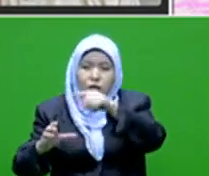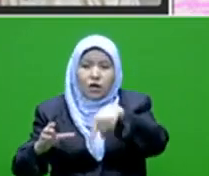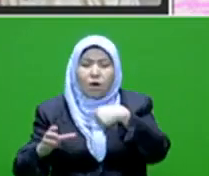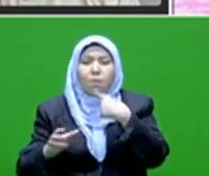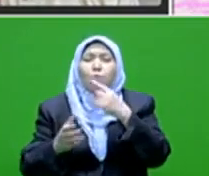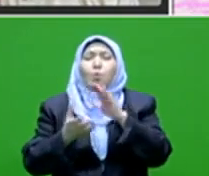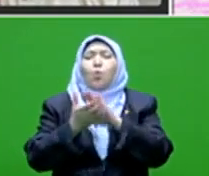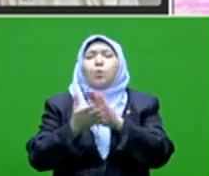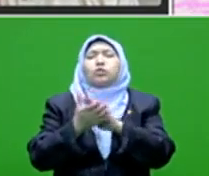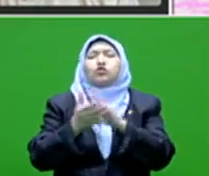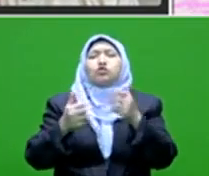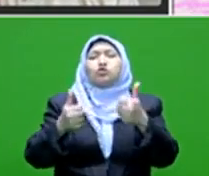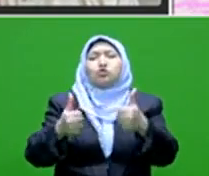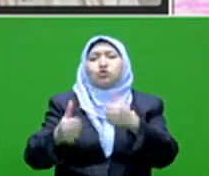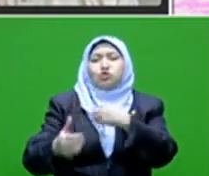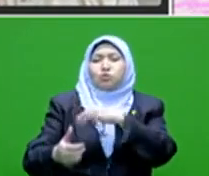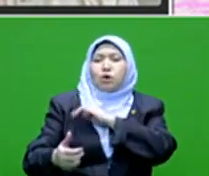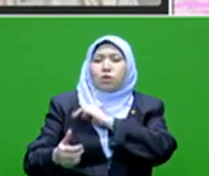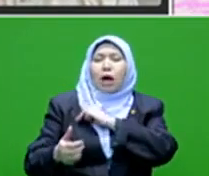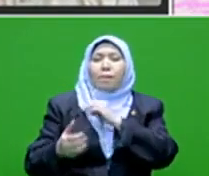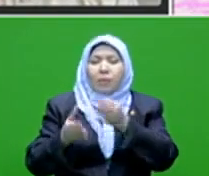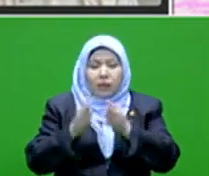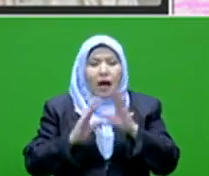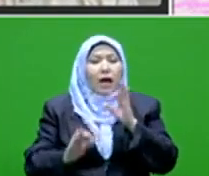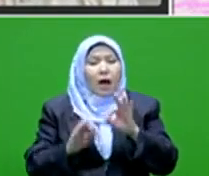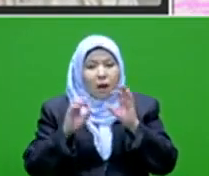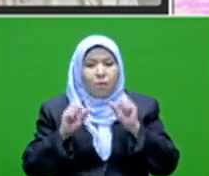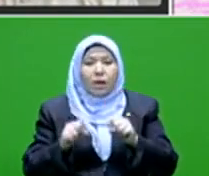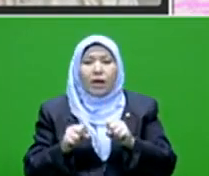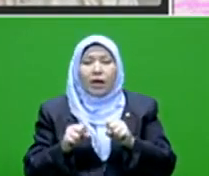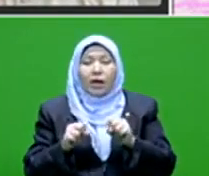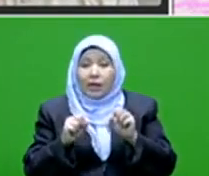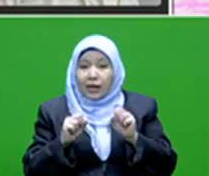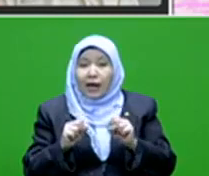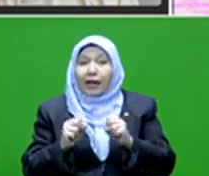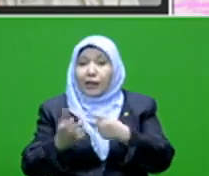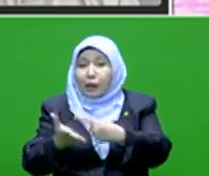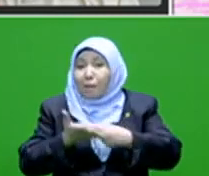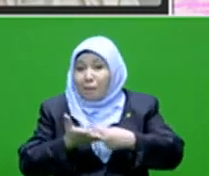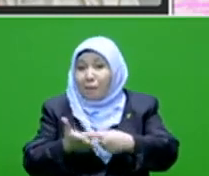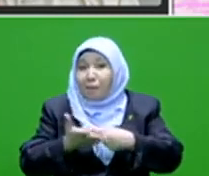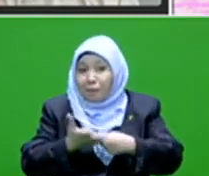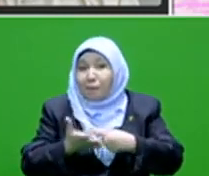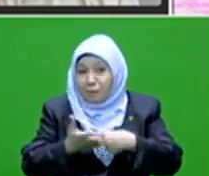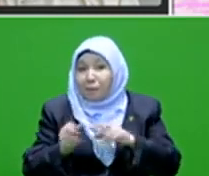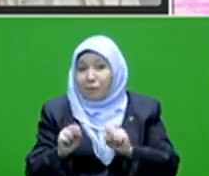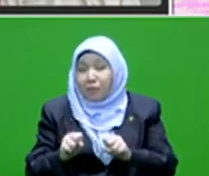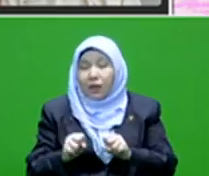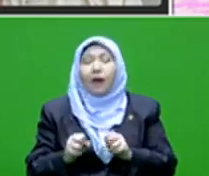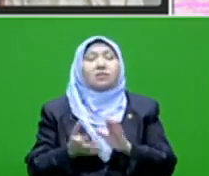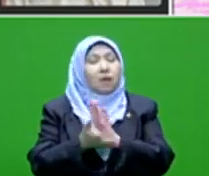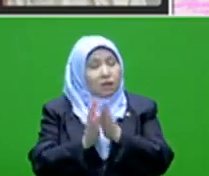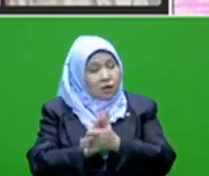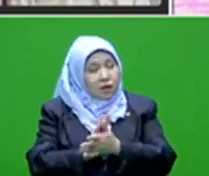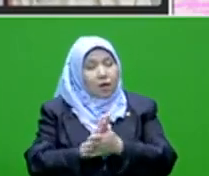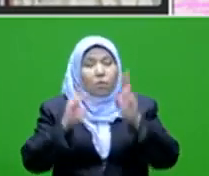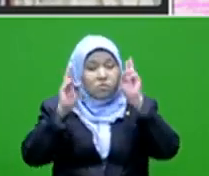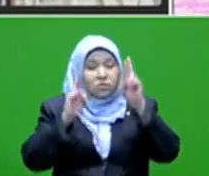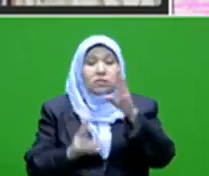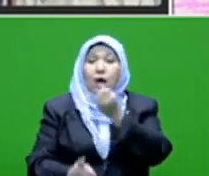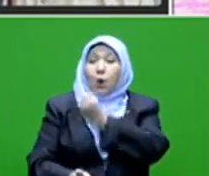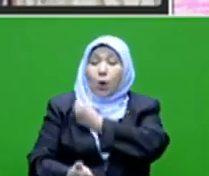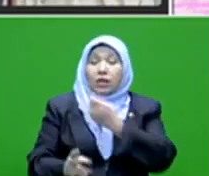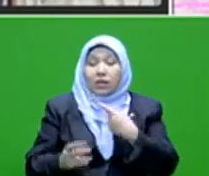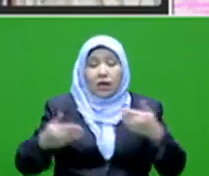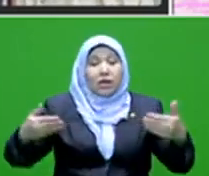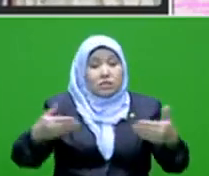kepada Al-Aziz, minta kalau boleh kita kautim sikit boleh tak? Kan? Jadi Ustaz Don, kita nak sambung balik, ya, dia